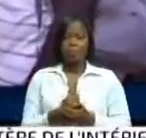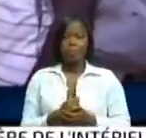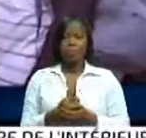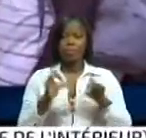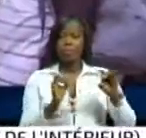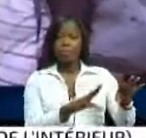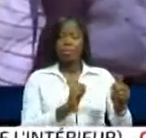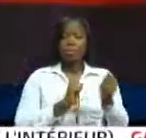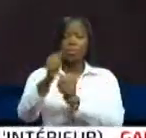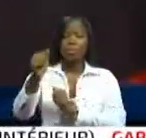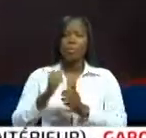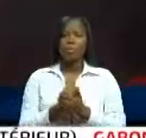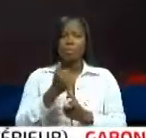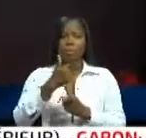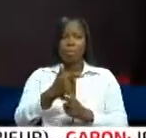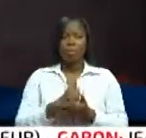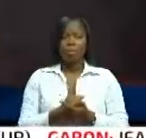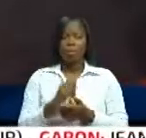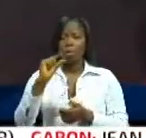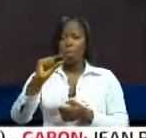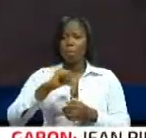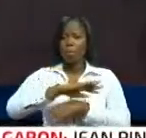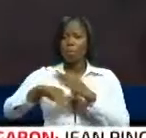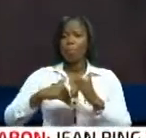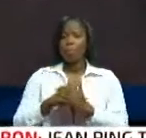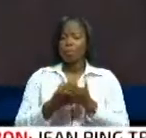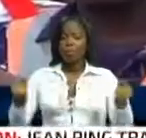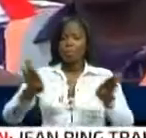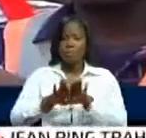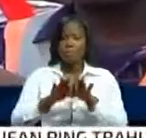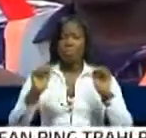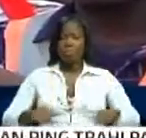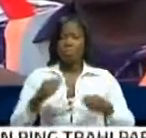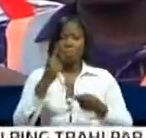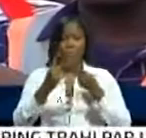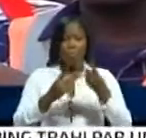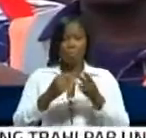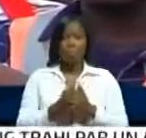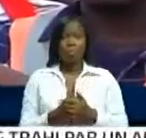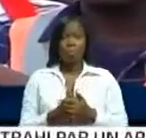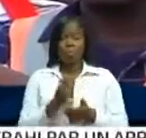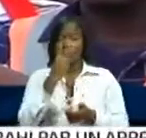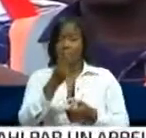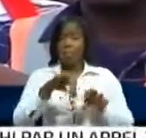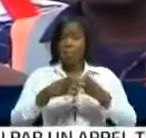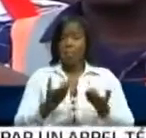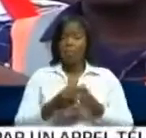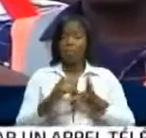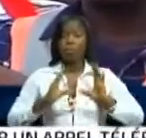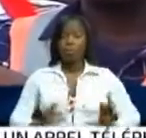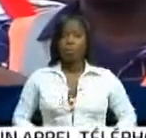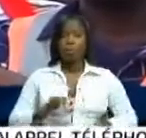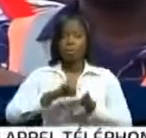passé il aurait des sas et on a vu au bond par tous les ans qui ont été fermés on peut aller vérifier les conditions dans lesquelles c'est